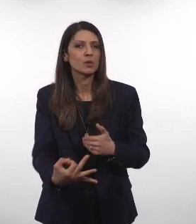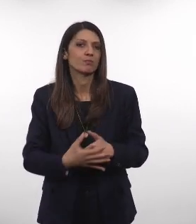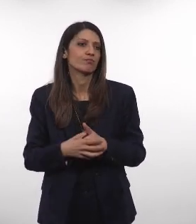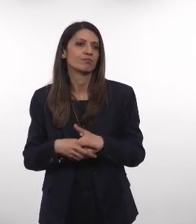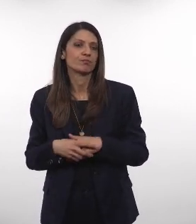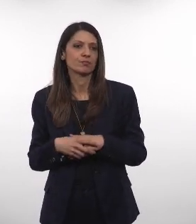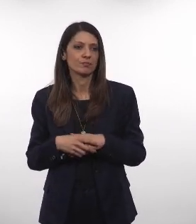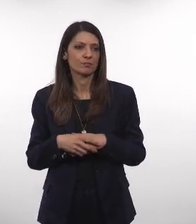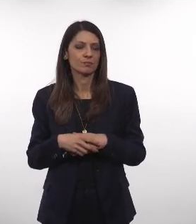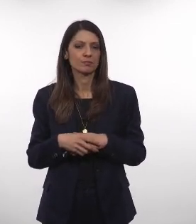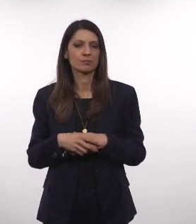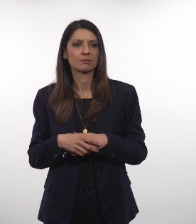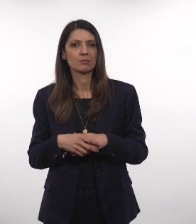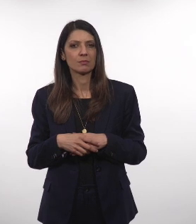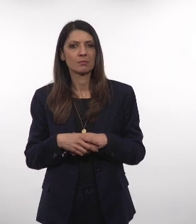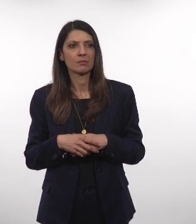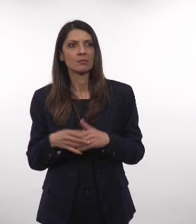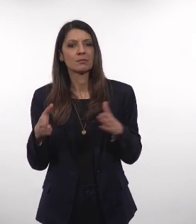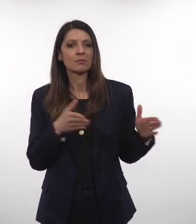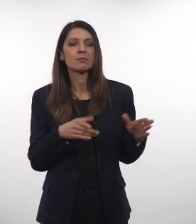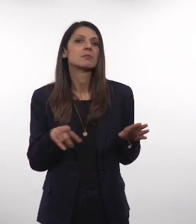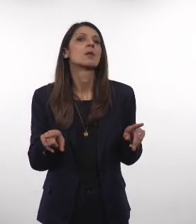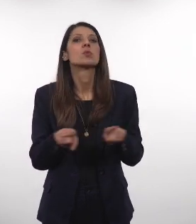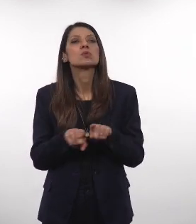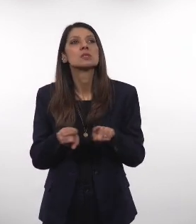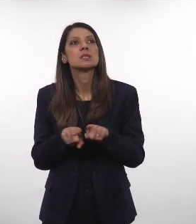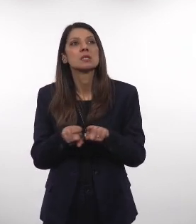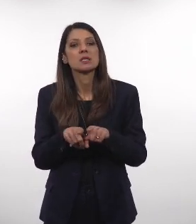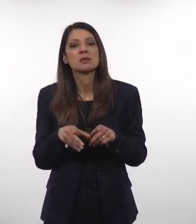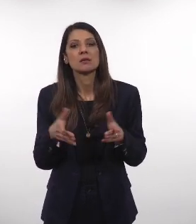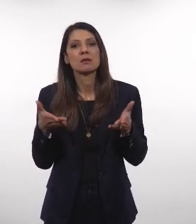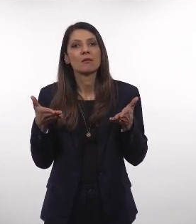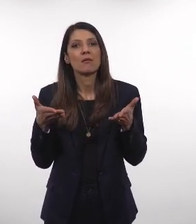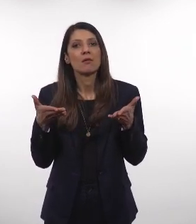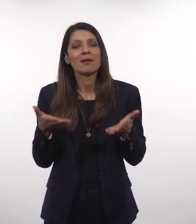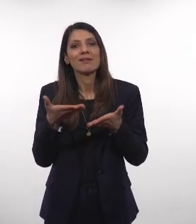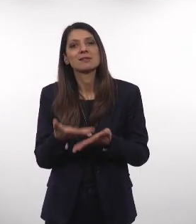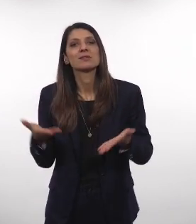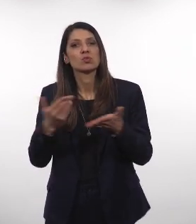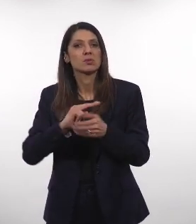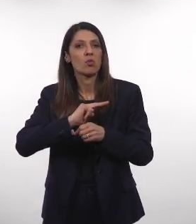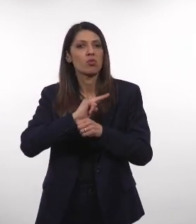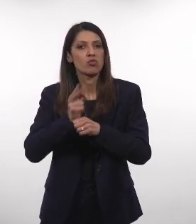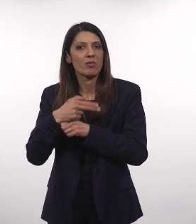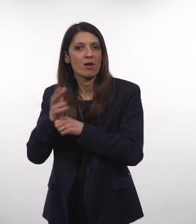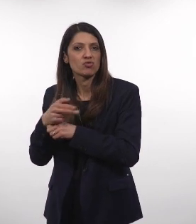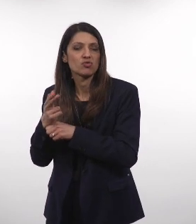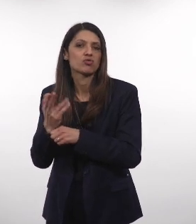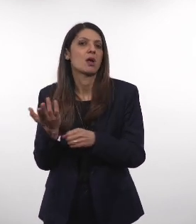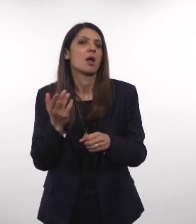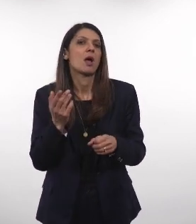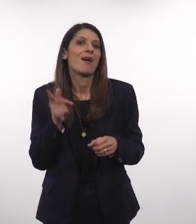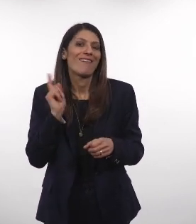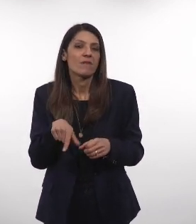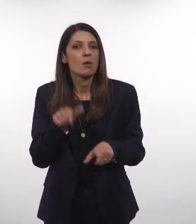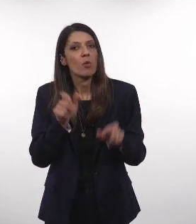différentes étapes. De la même façon, là, comme c'était les conditions du tournage, on a eu tendance à faire un petit peu plus de